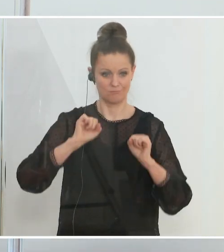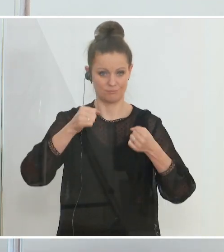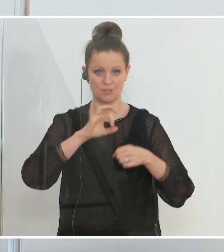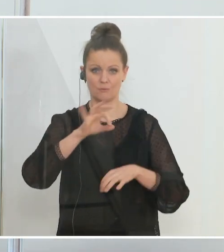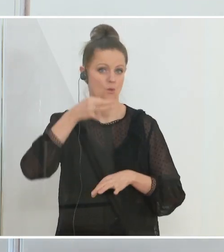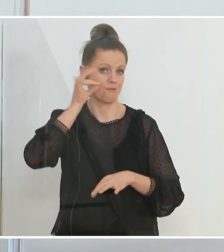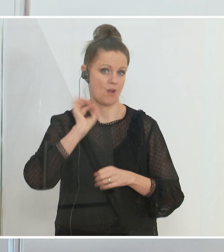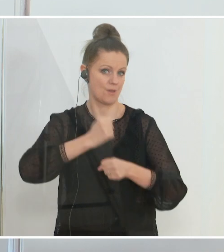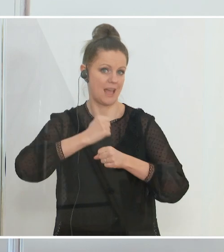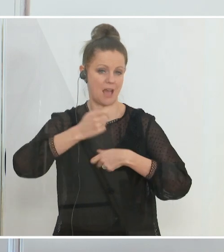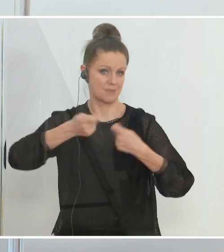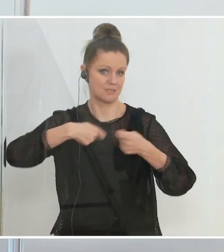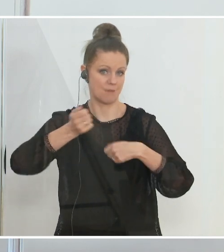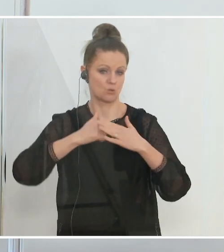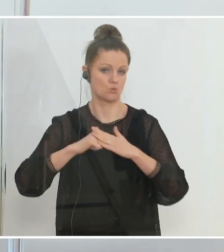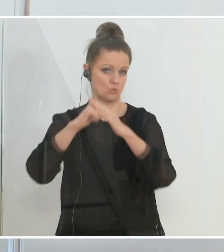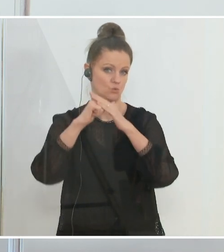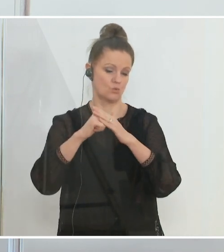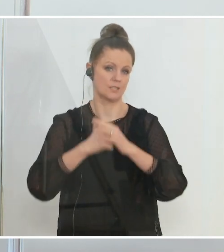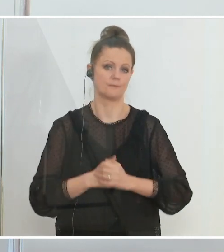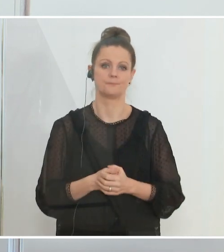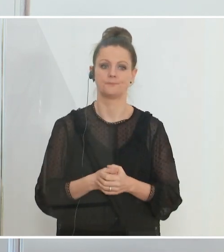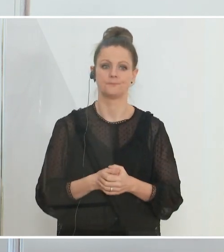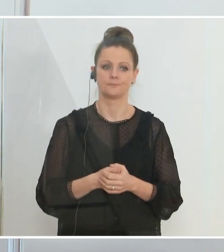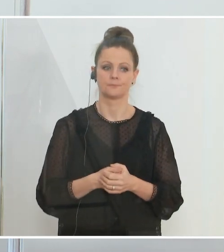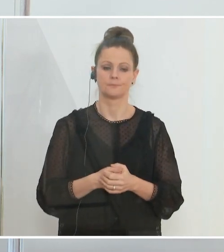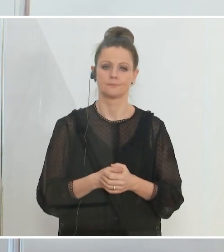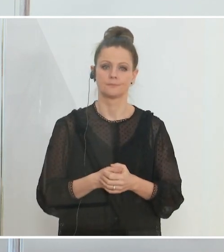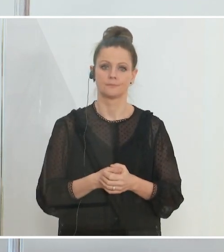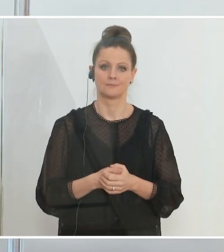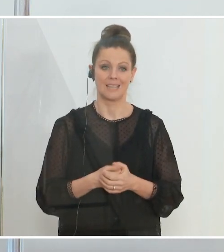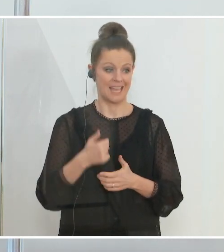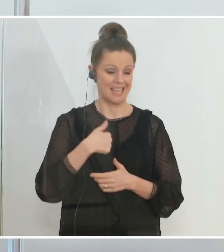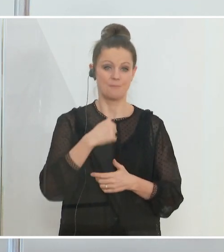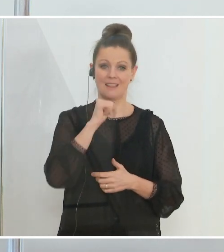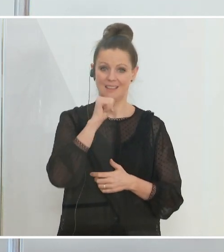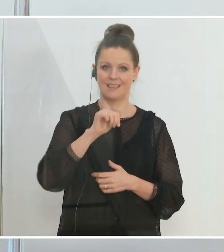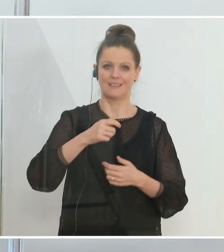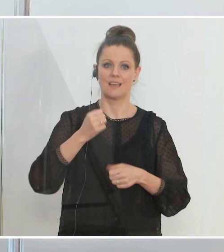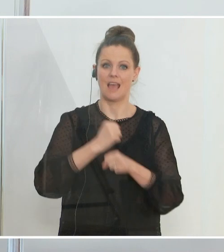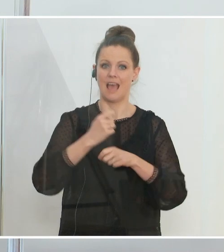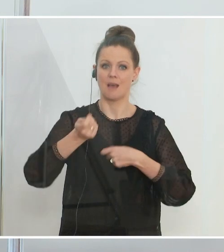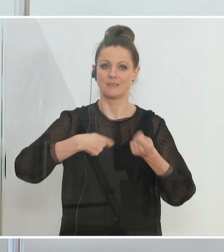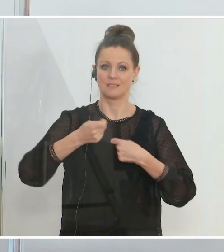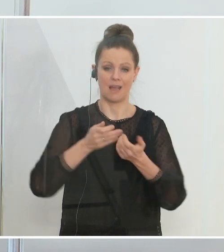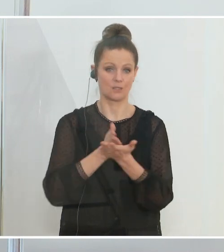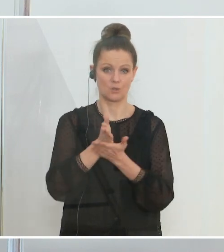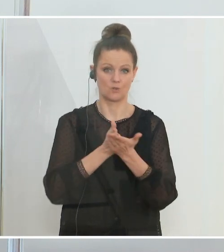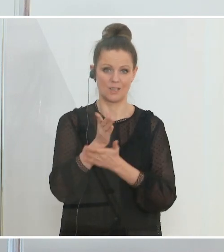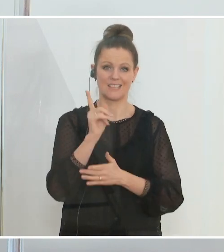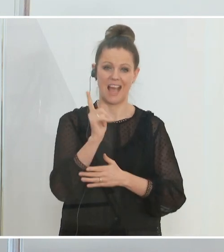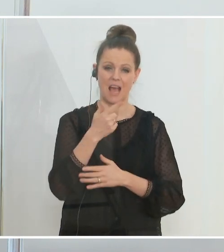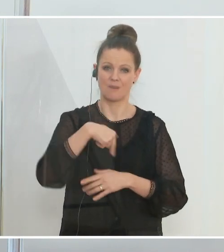Frauen auch am Arbeitsmarkt zu unterstützen. Denn jetzt bin ich nicht das Arbeitsmarktservice, aber es ist mir natürlich wichtig, dass wir